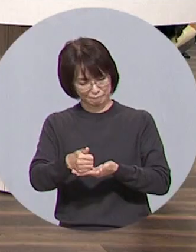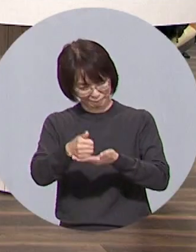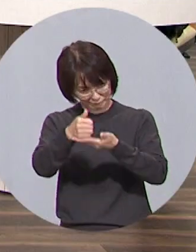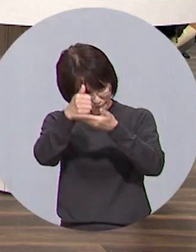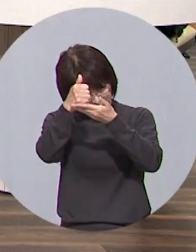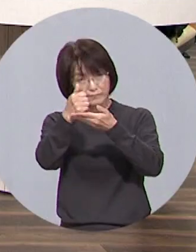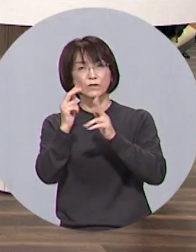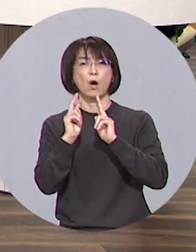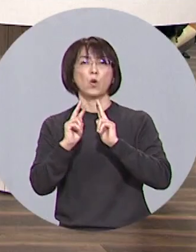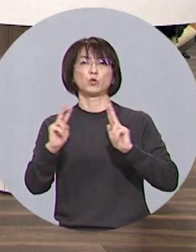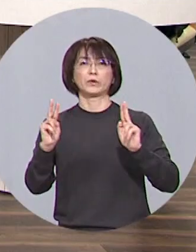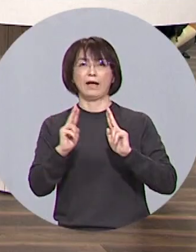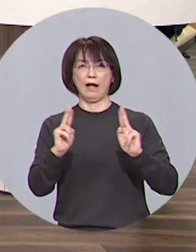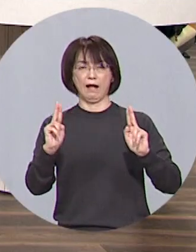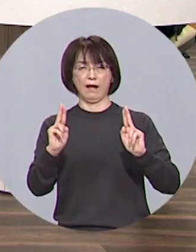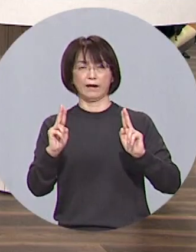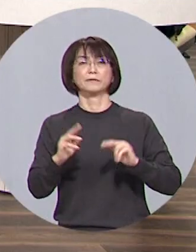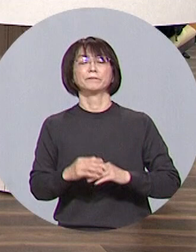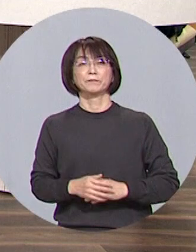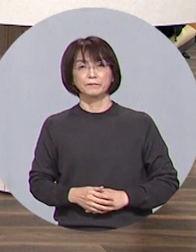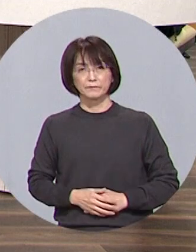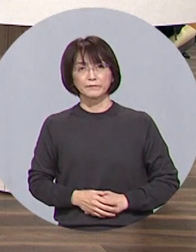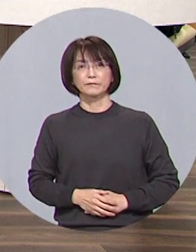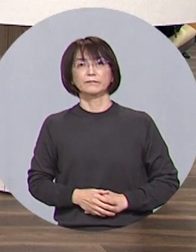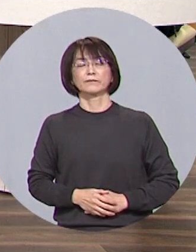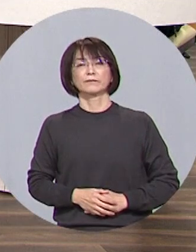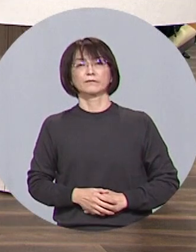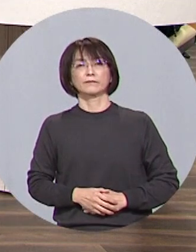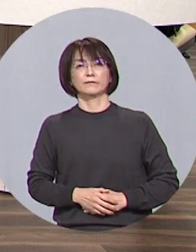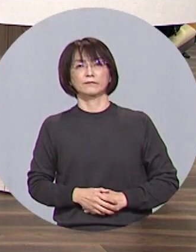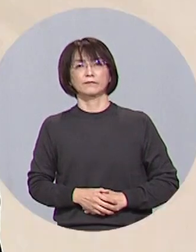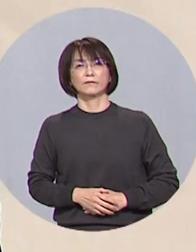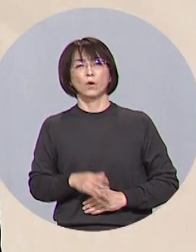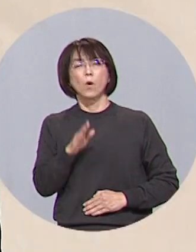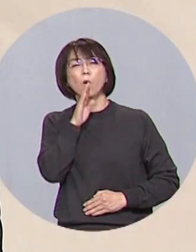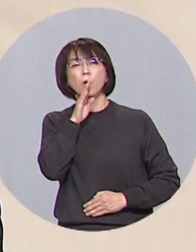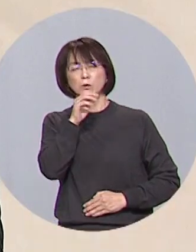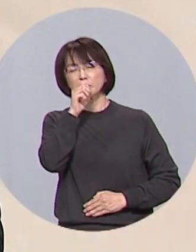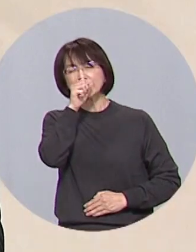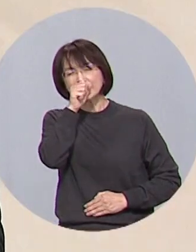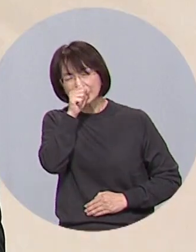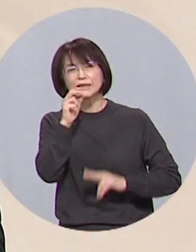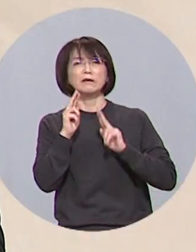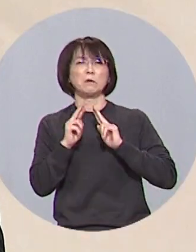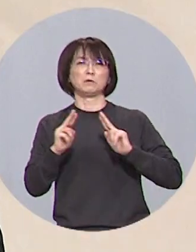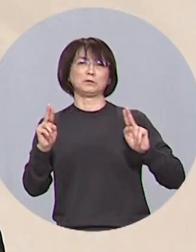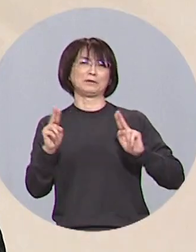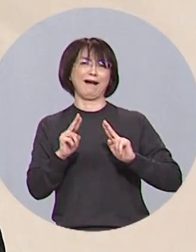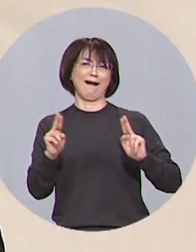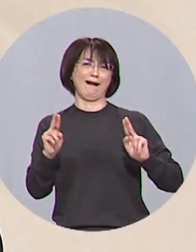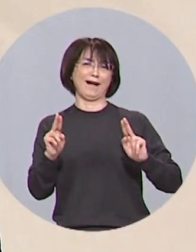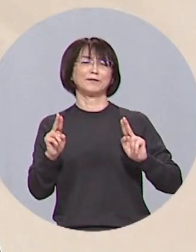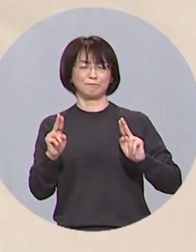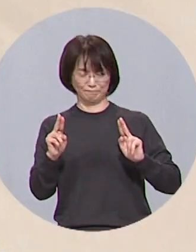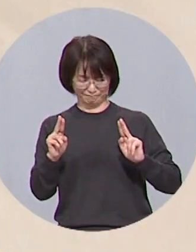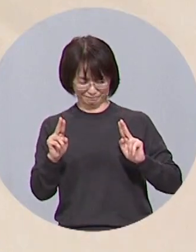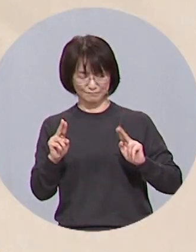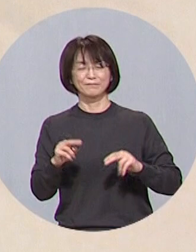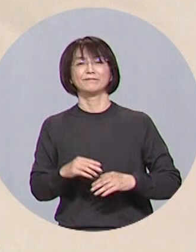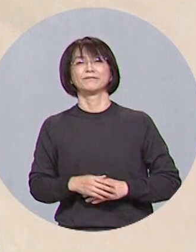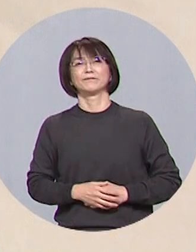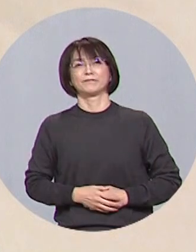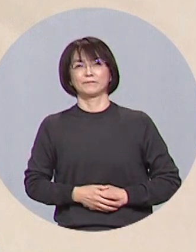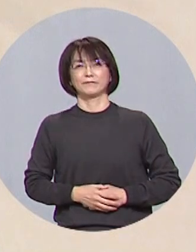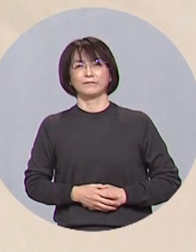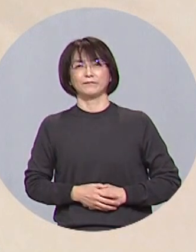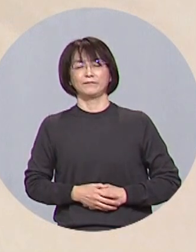歌、いやということもあって作ったんですけど、これが素晴らしい曲になりまして、そうなんです